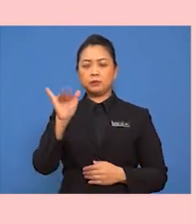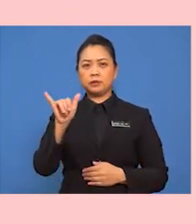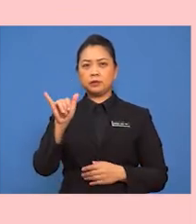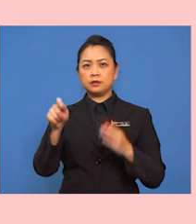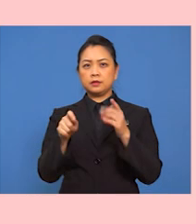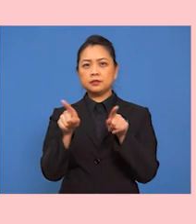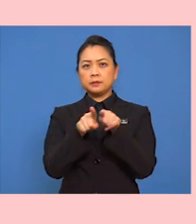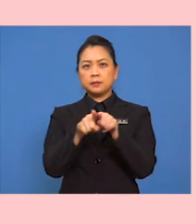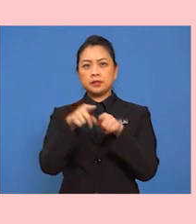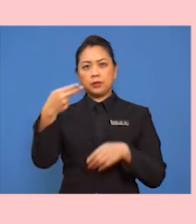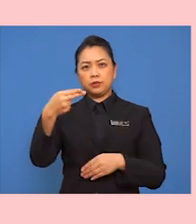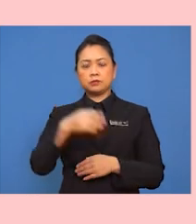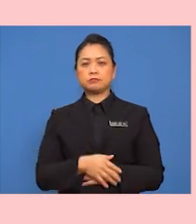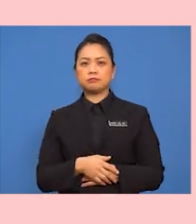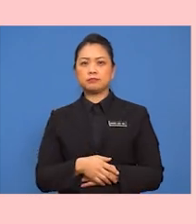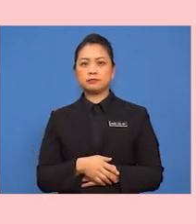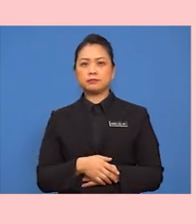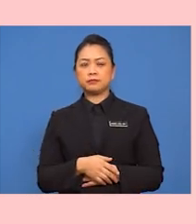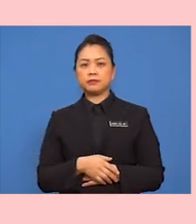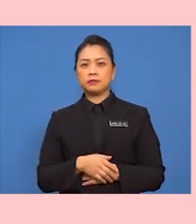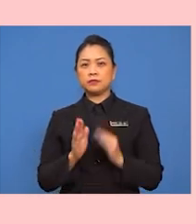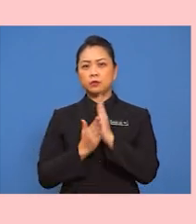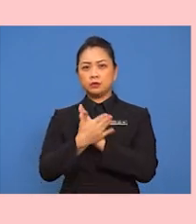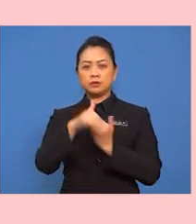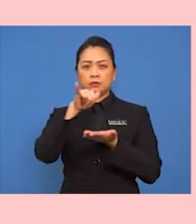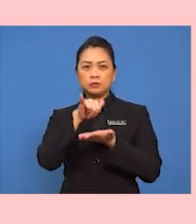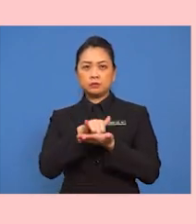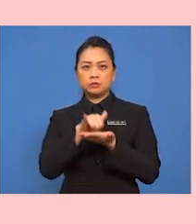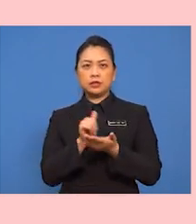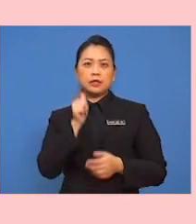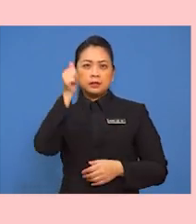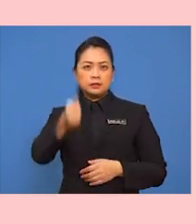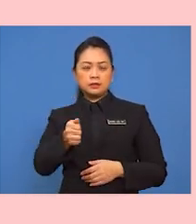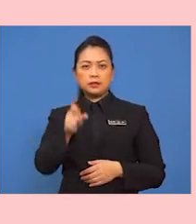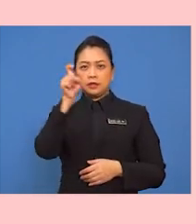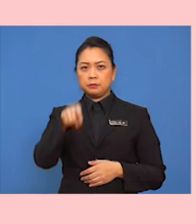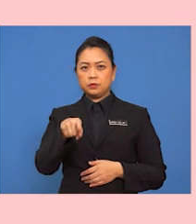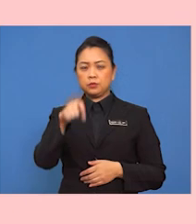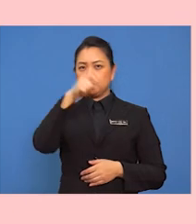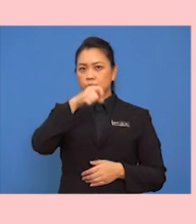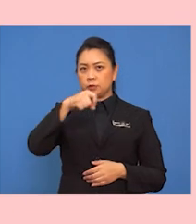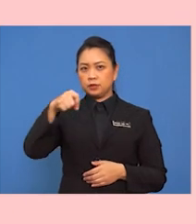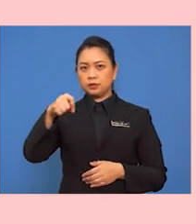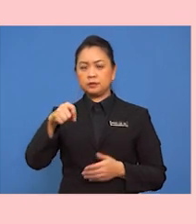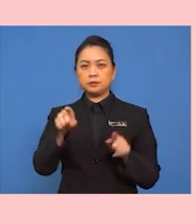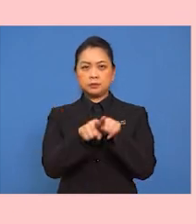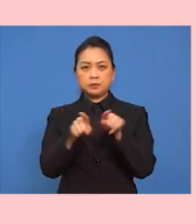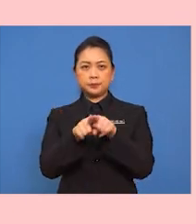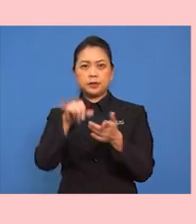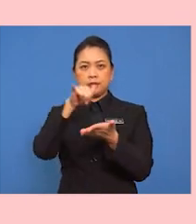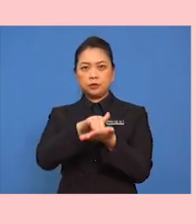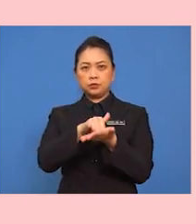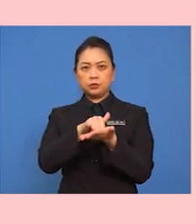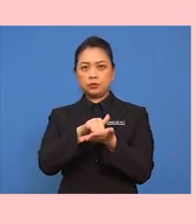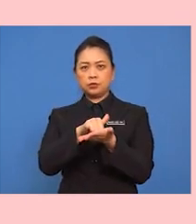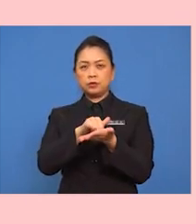sama dengan H. Oleh itu, anda perlu menulis persamaan tersebut